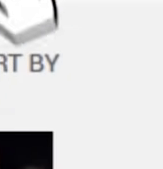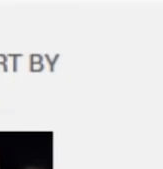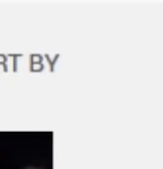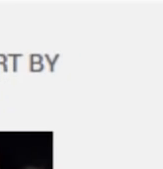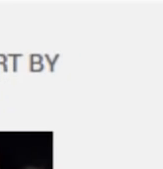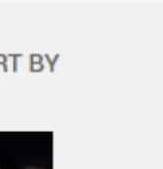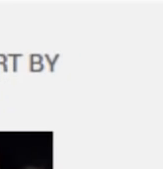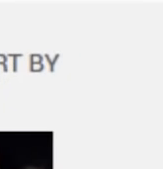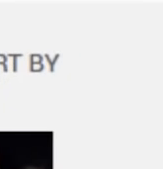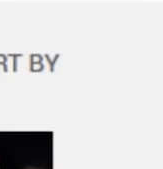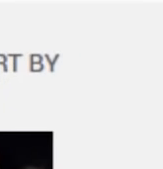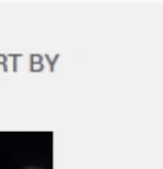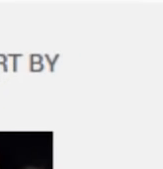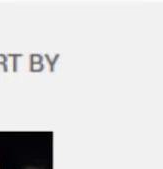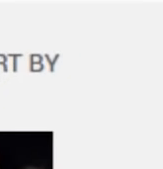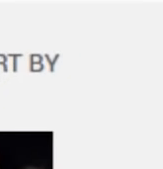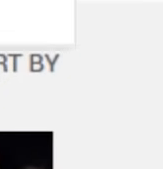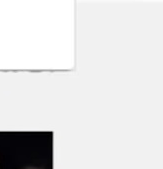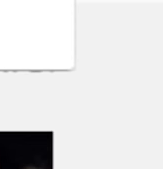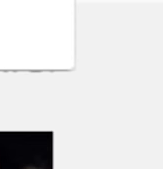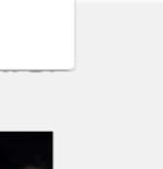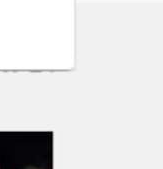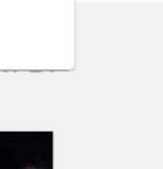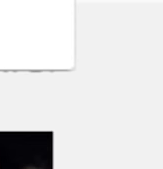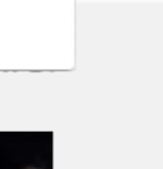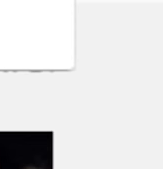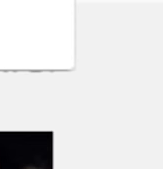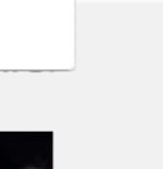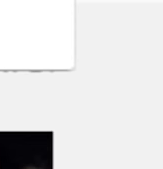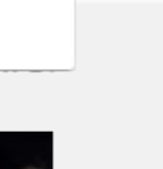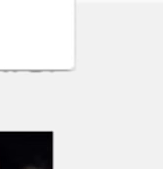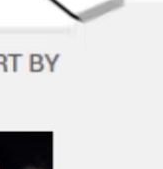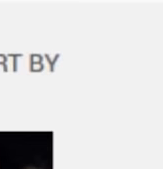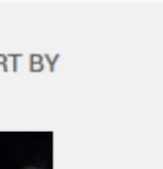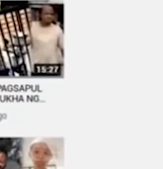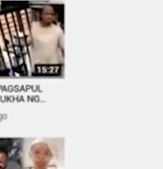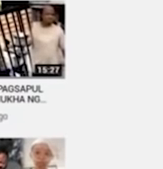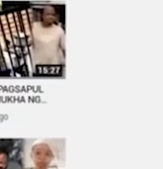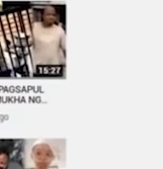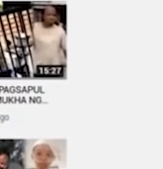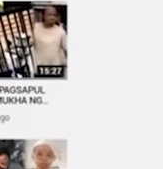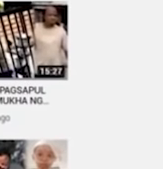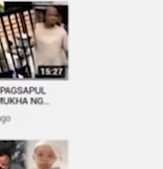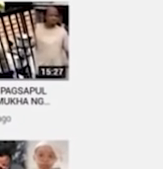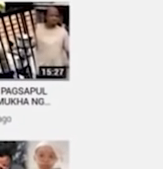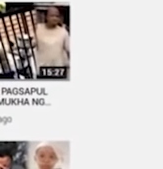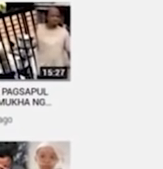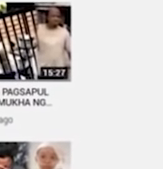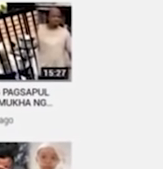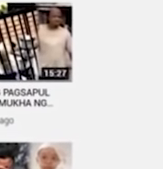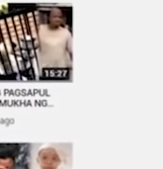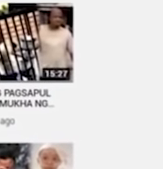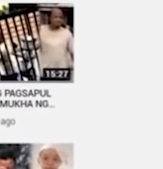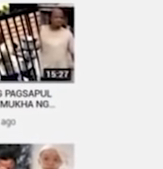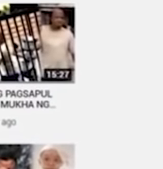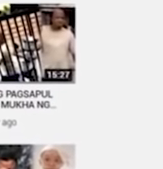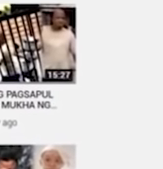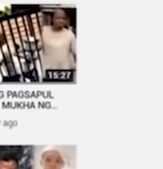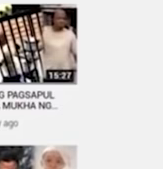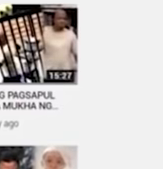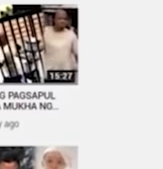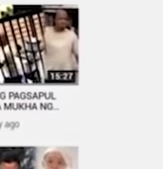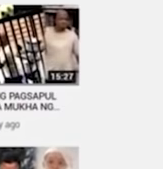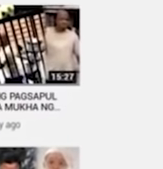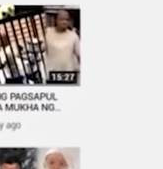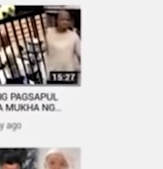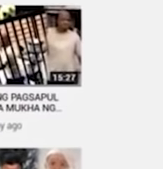channel, make sure po, pindutin niyo po yung bell button, select niyo po yung all para lagi po kayong nabibigyan ng notifications from